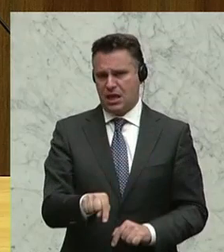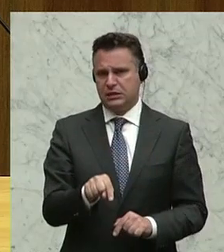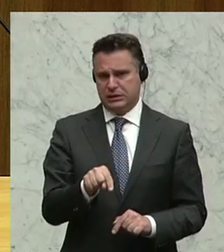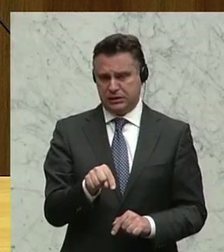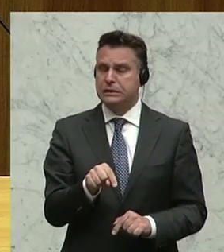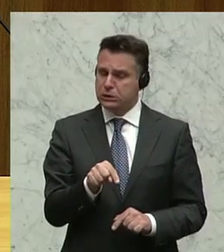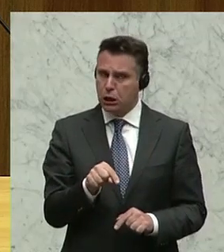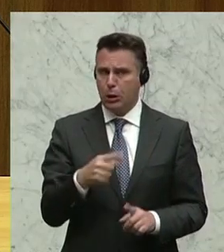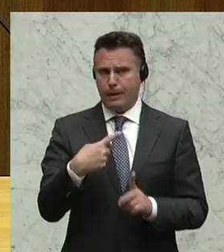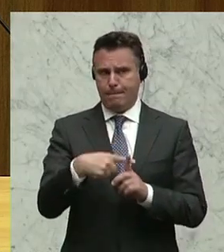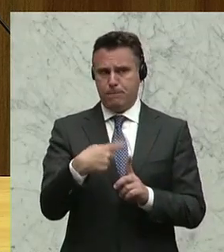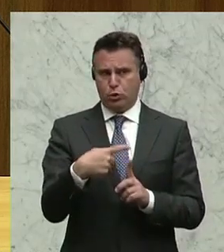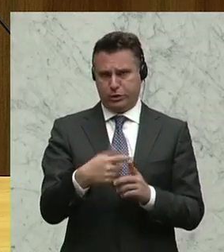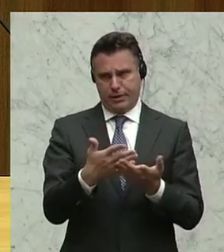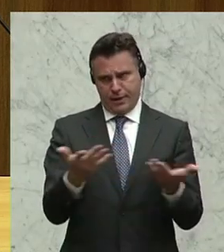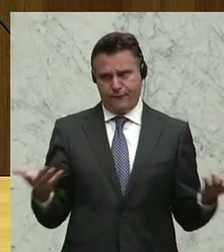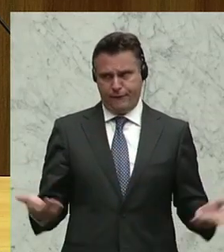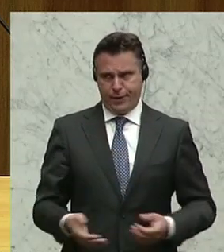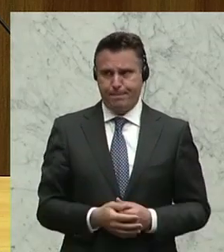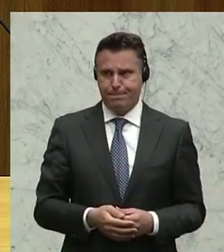findet. Das ist schon einmal eine sehr positive Sache.